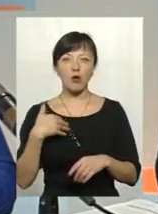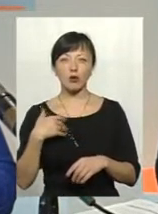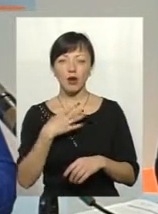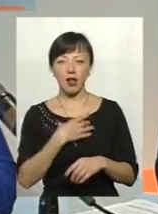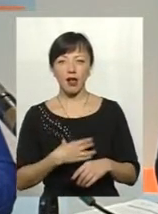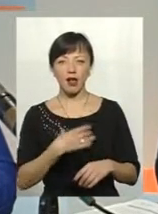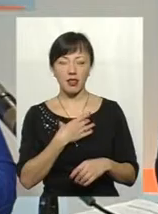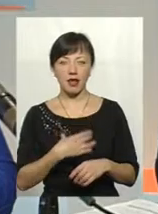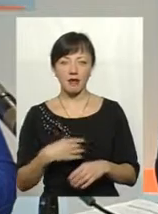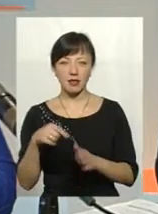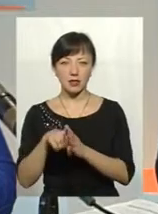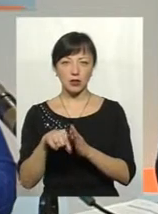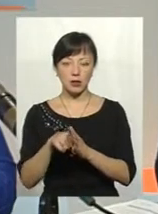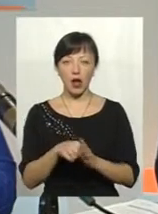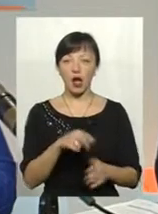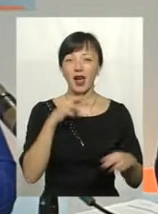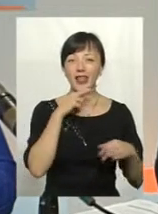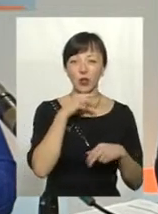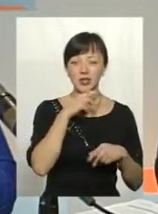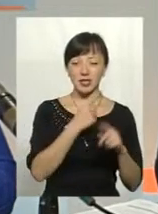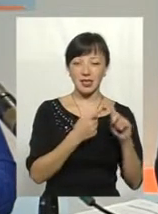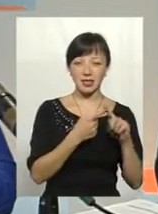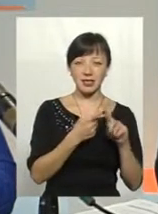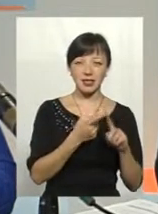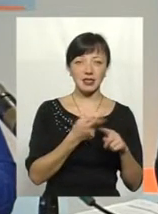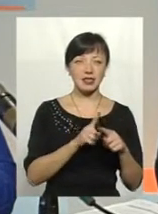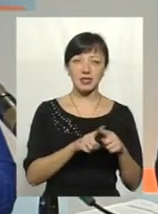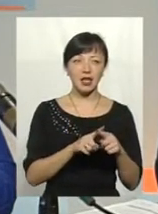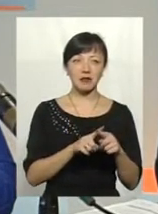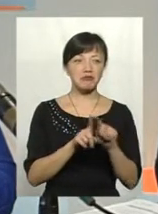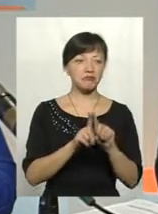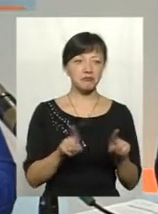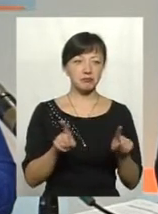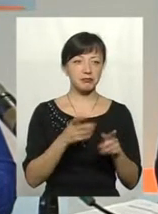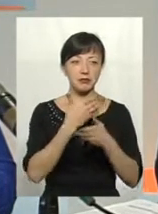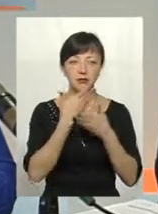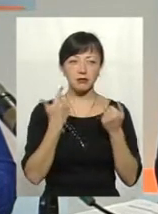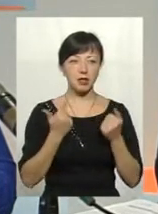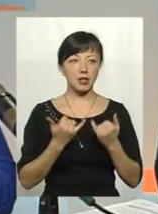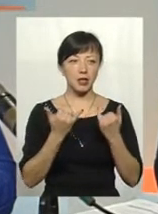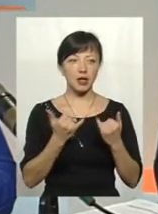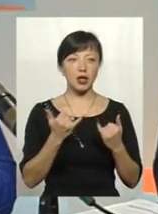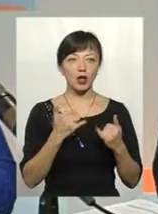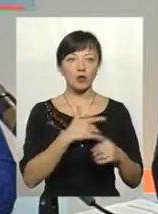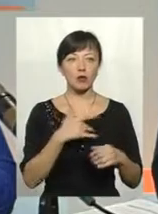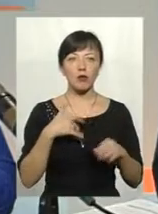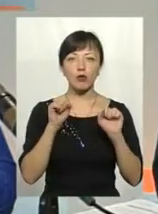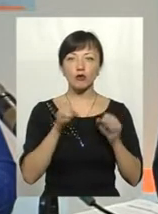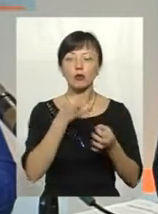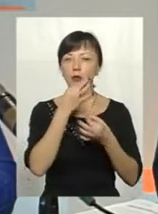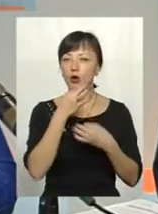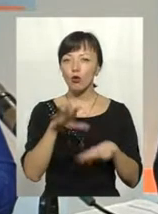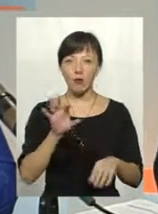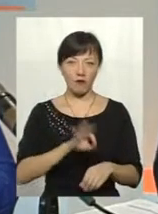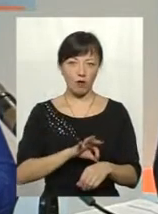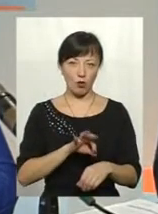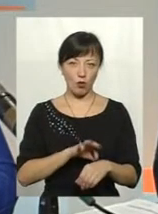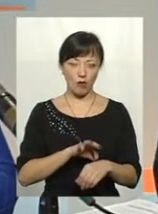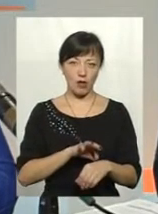синдром. Так от, інтоксикаційний синдром, він не є специфічним для туберкульозу і може бути при любій хворобі.